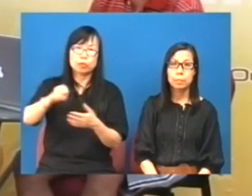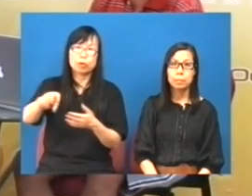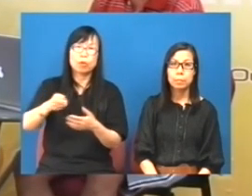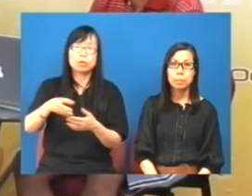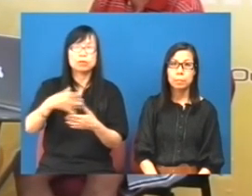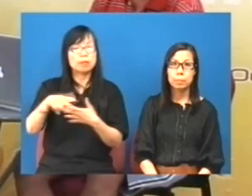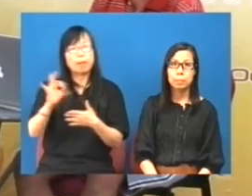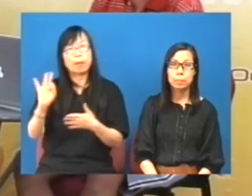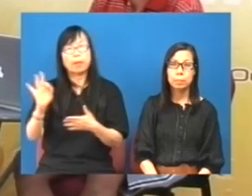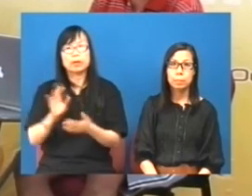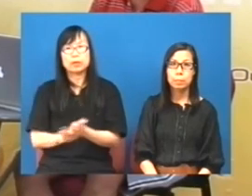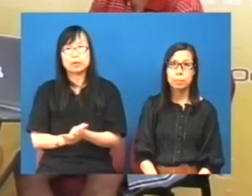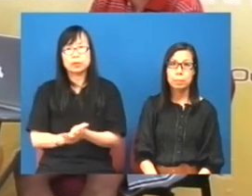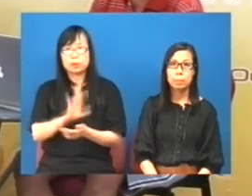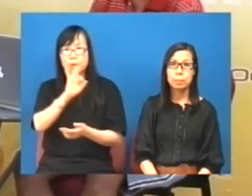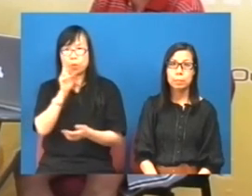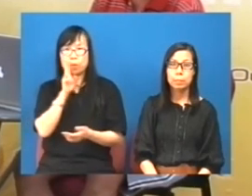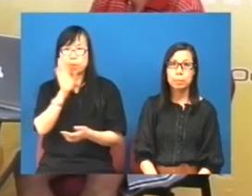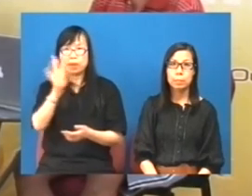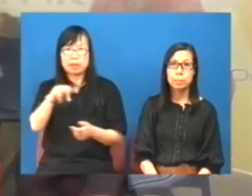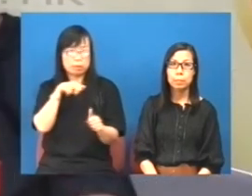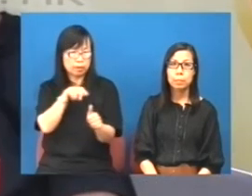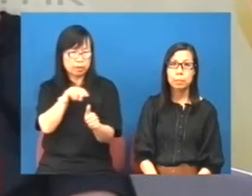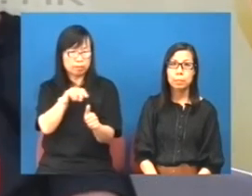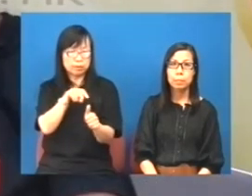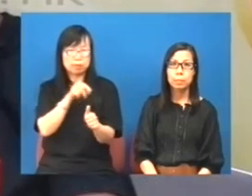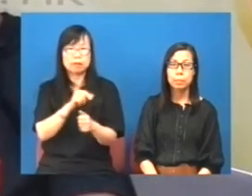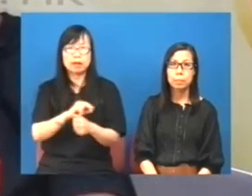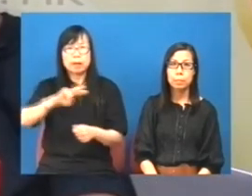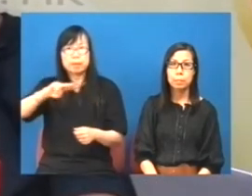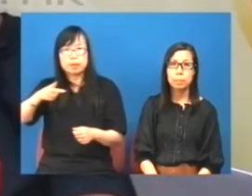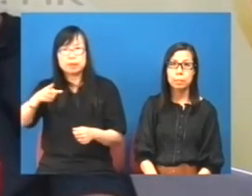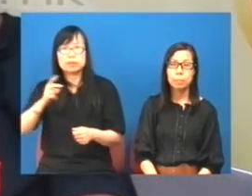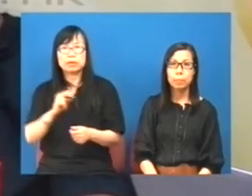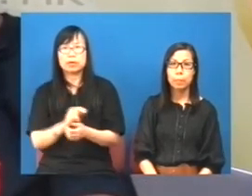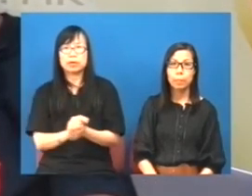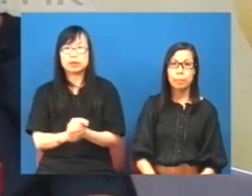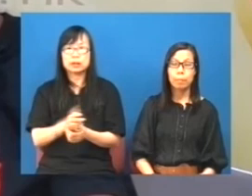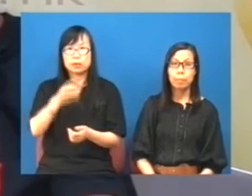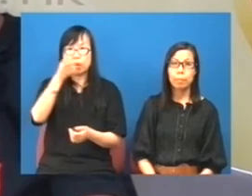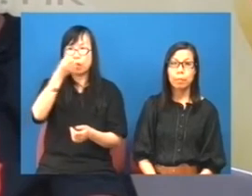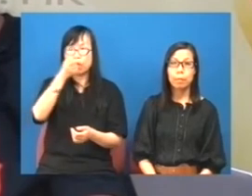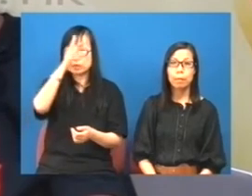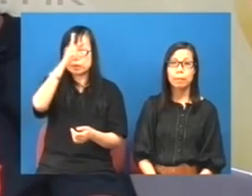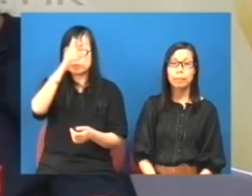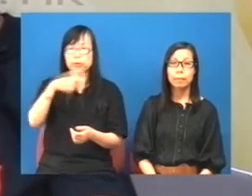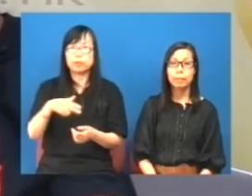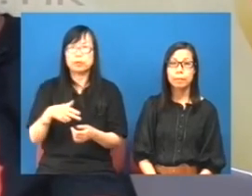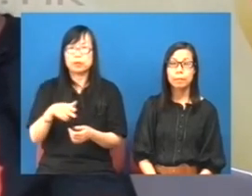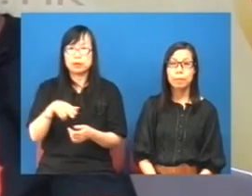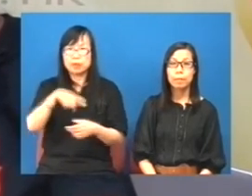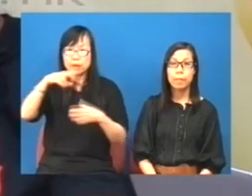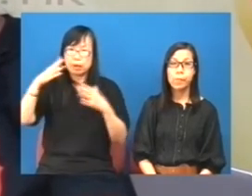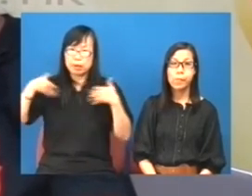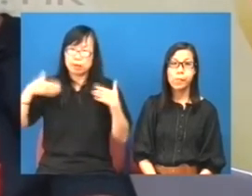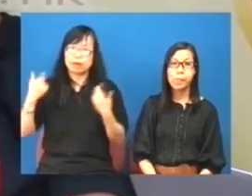了所以如果你不是有一個監察的時候轉了過去給民政局和康民署監察